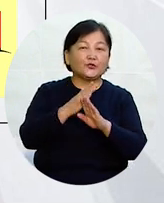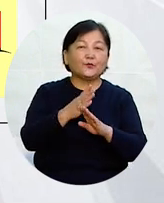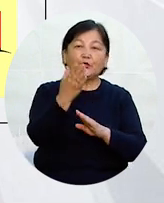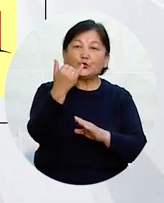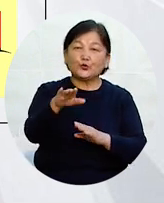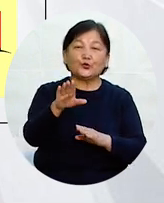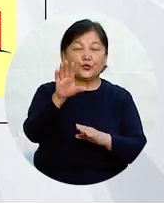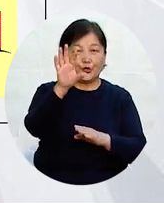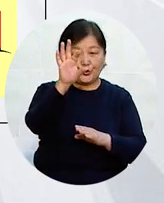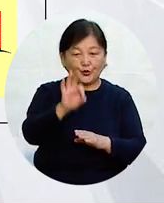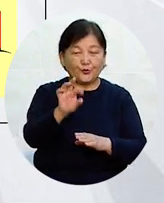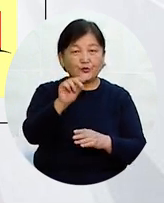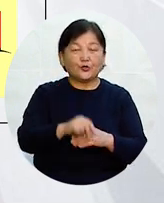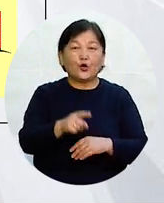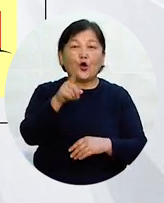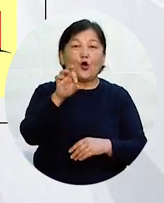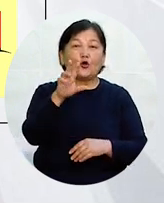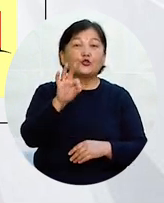байна. Хоцорлоо.